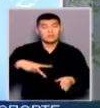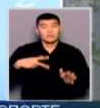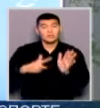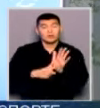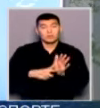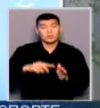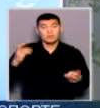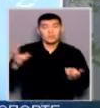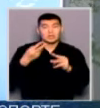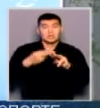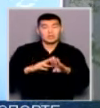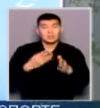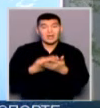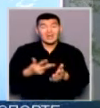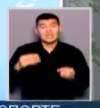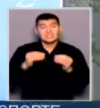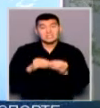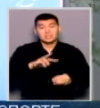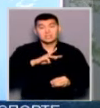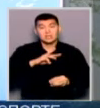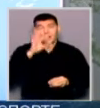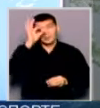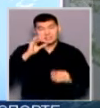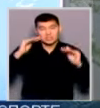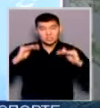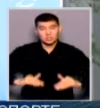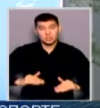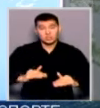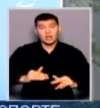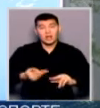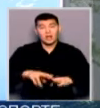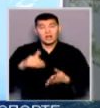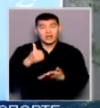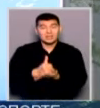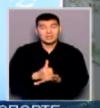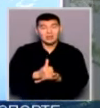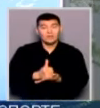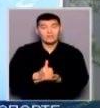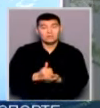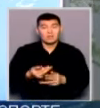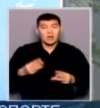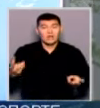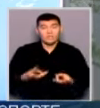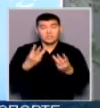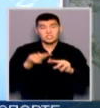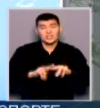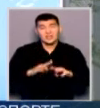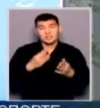пожаров. Тем самым это на 10% идет снижение. Основной причиной возникновения